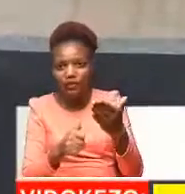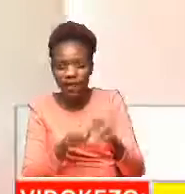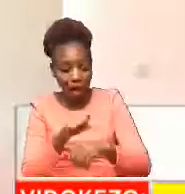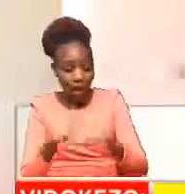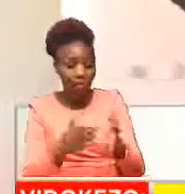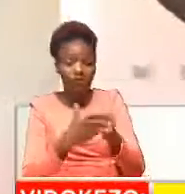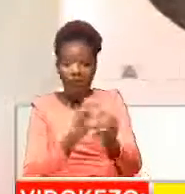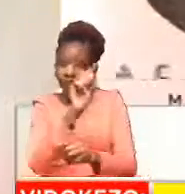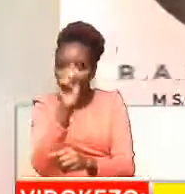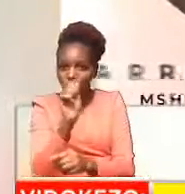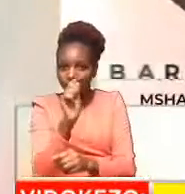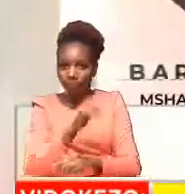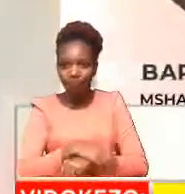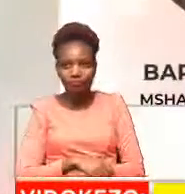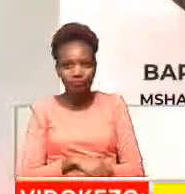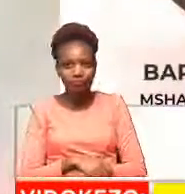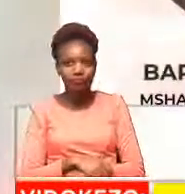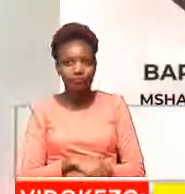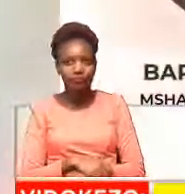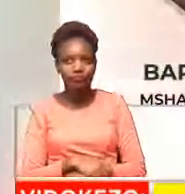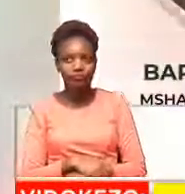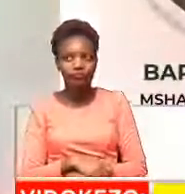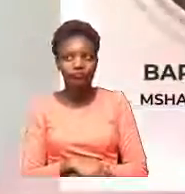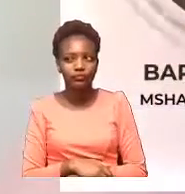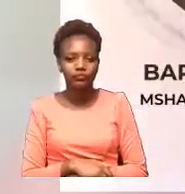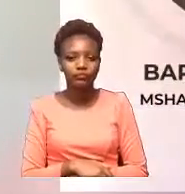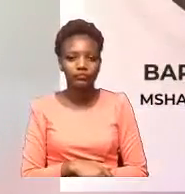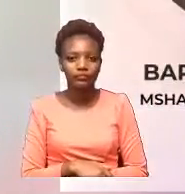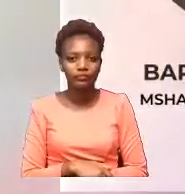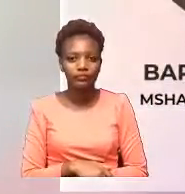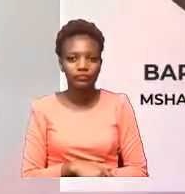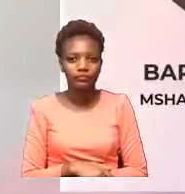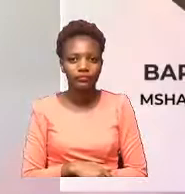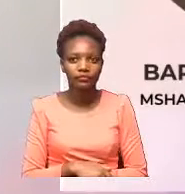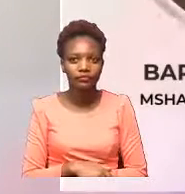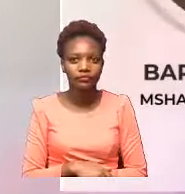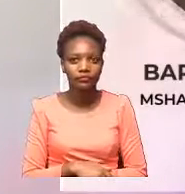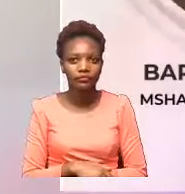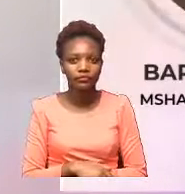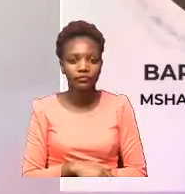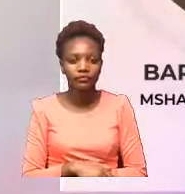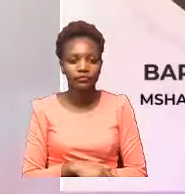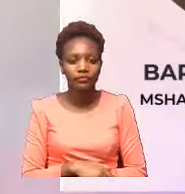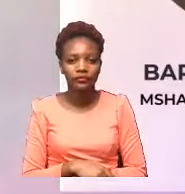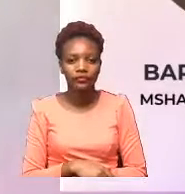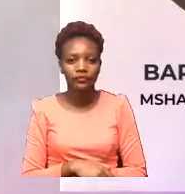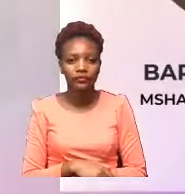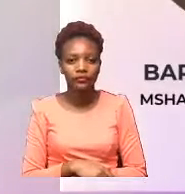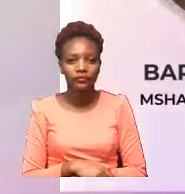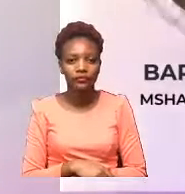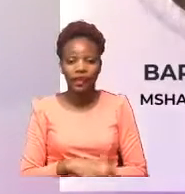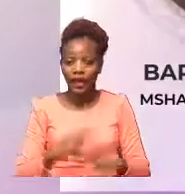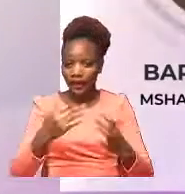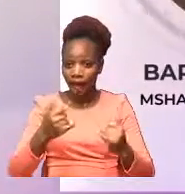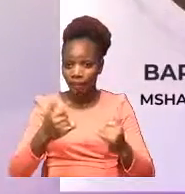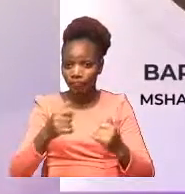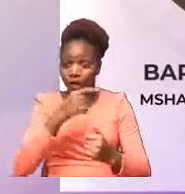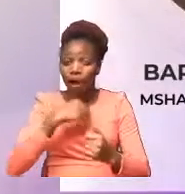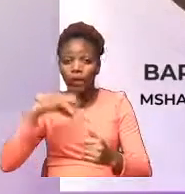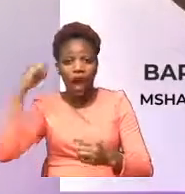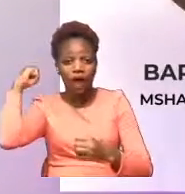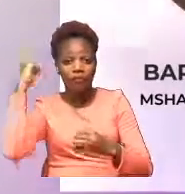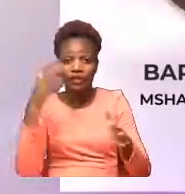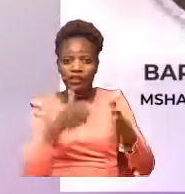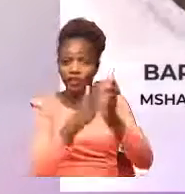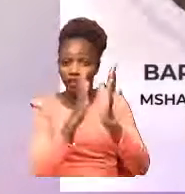uongozi? Heavy-handedness or high-handedness is part and parcel of political leadership, where